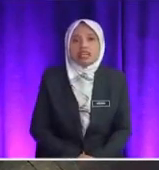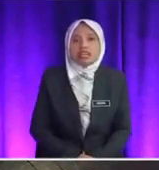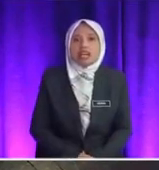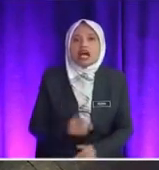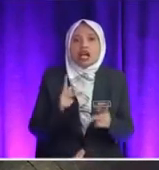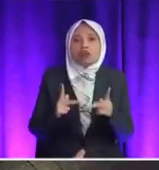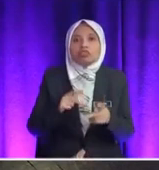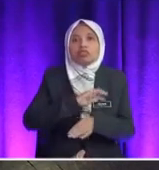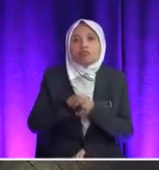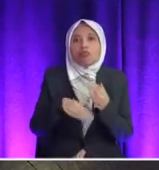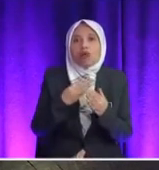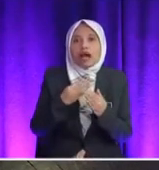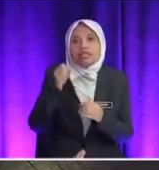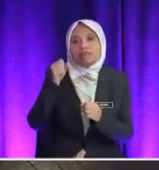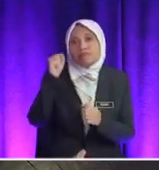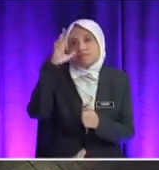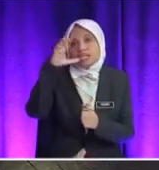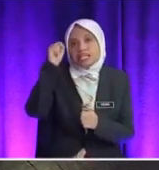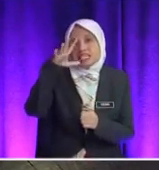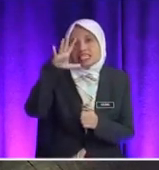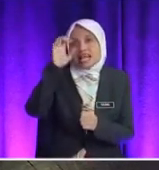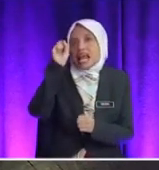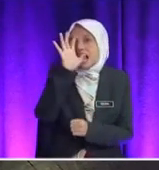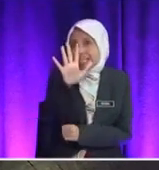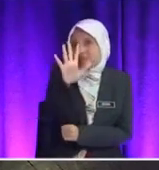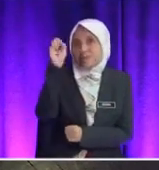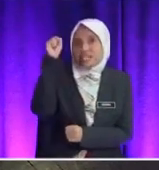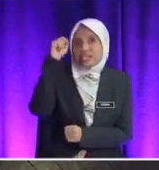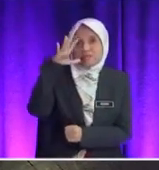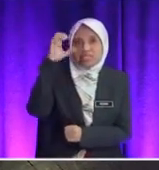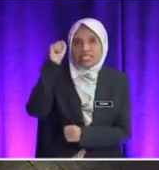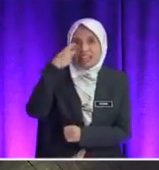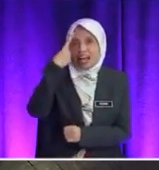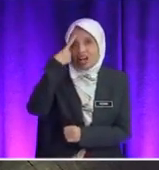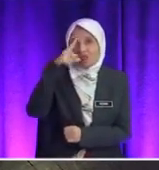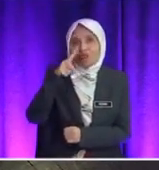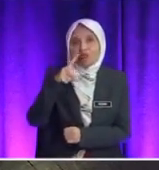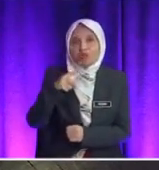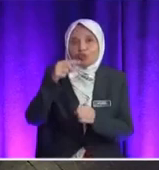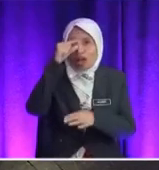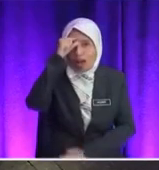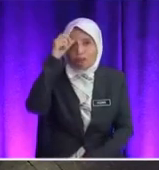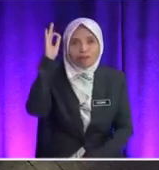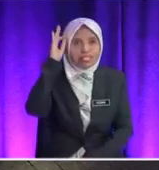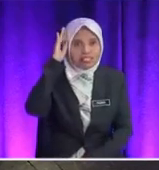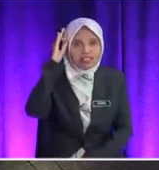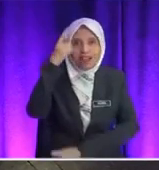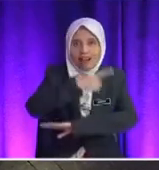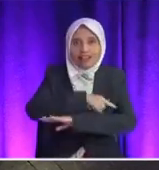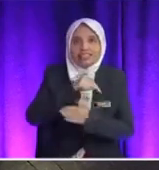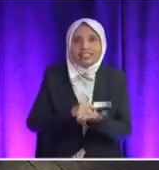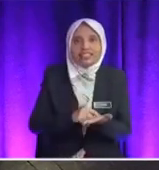rating film Halimah bintang saya bagi 5B ye Alhamdulillah Terima Kasih Cikgu